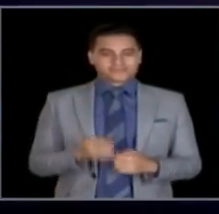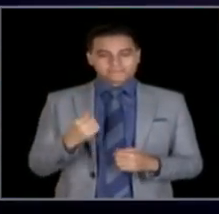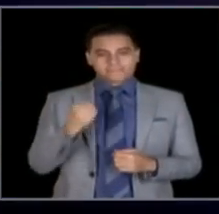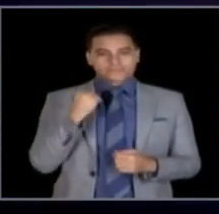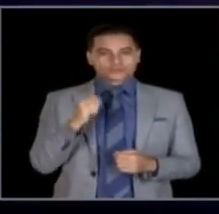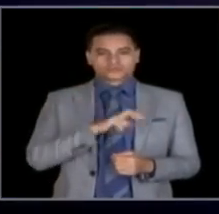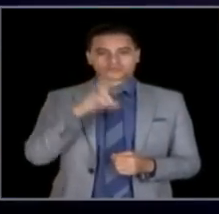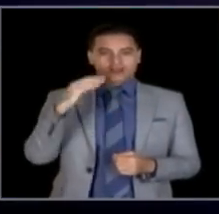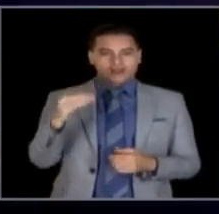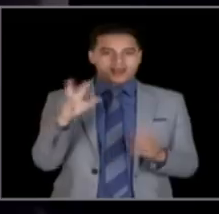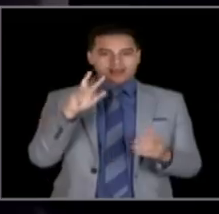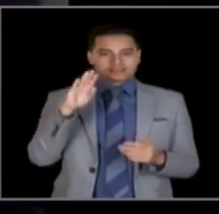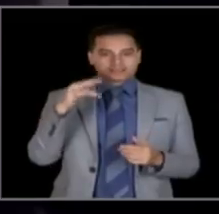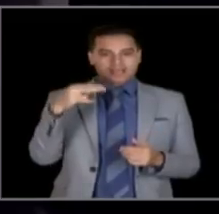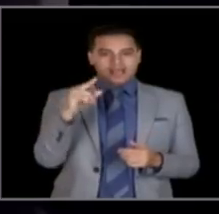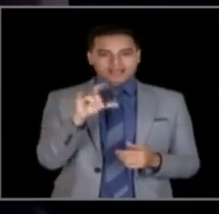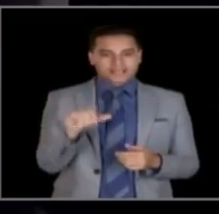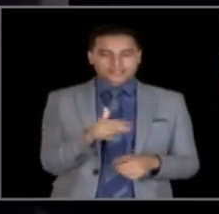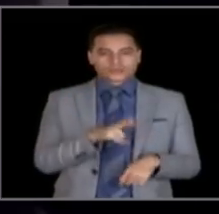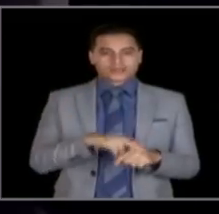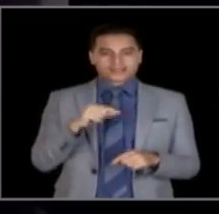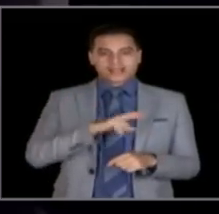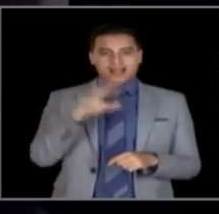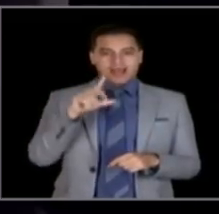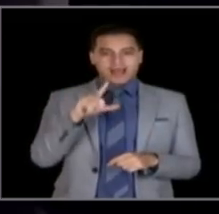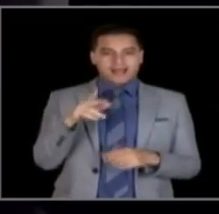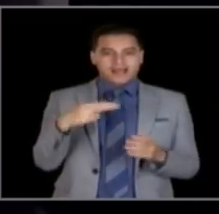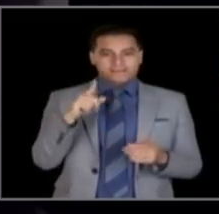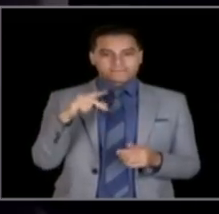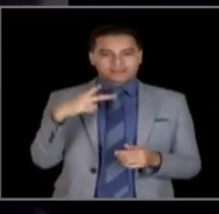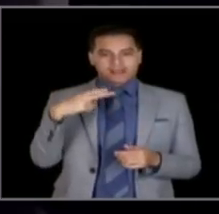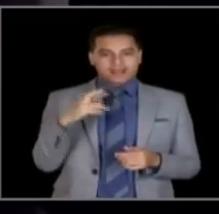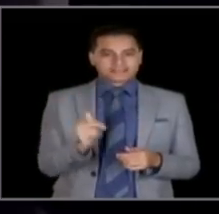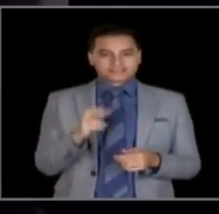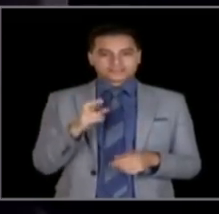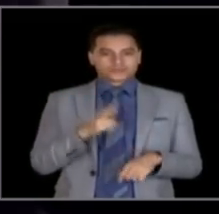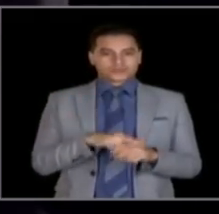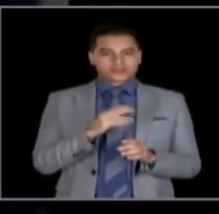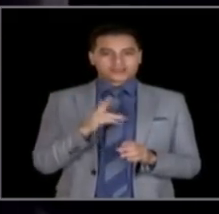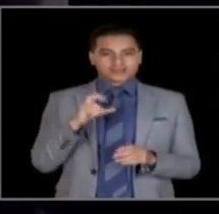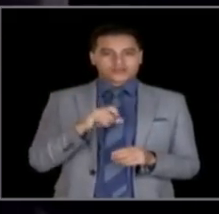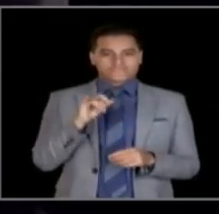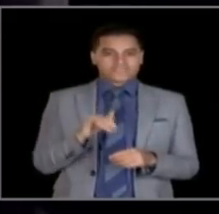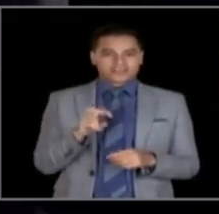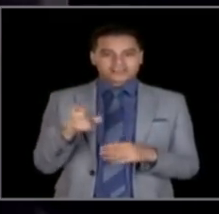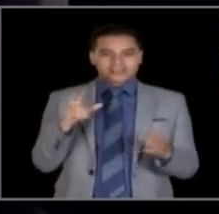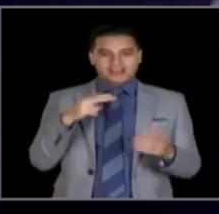بطولة صلاح السعداني، دلال عبد العزيز، أحمد بدير، وتوفيق عبد